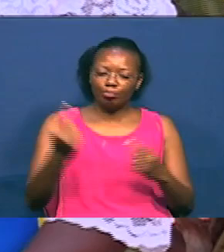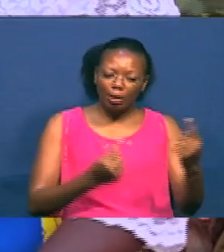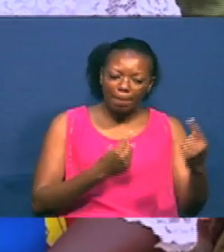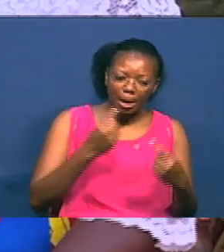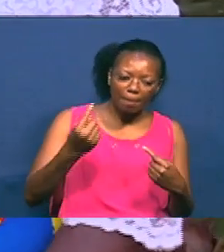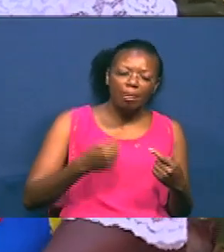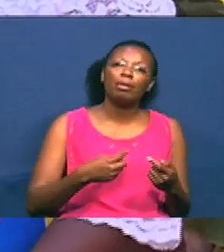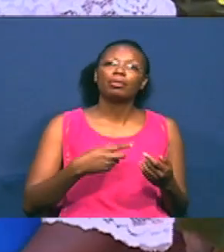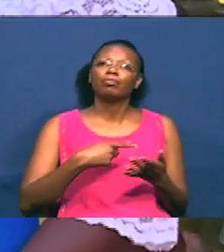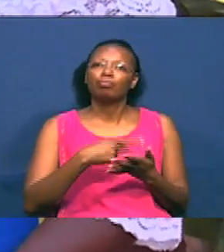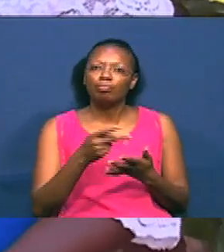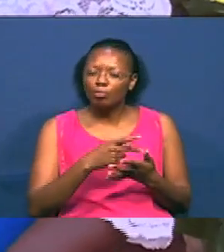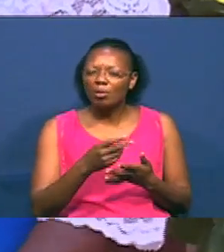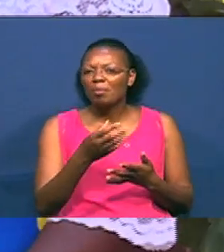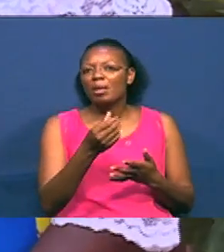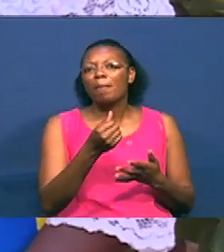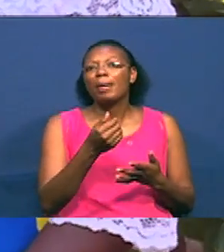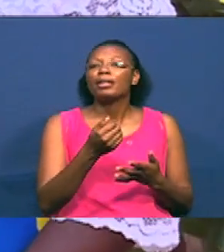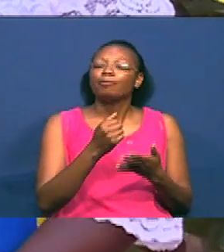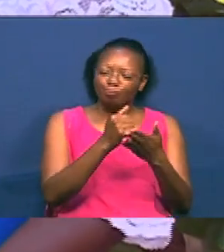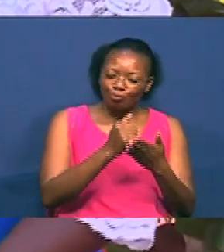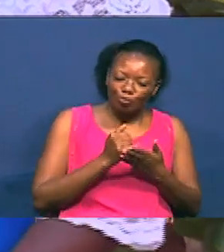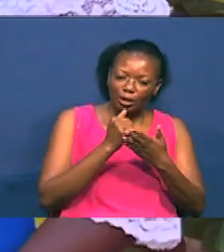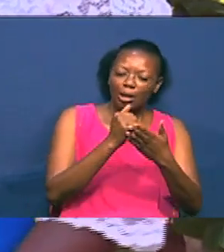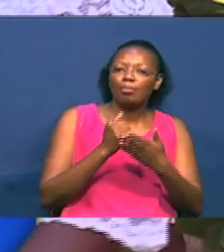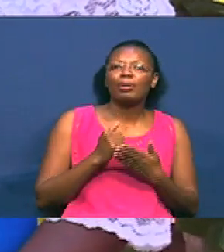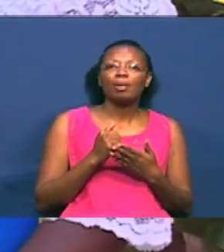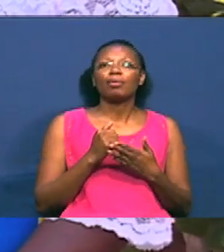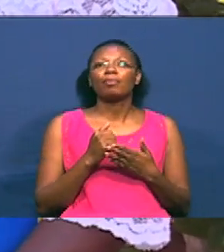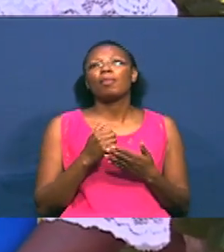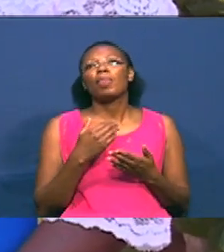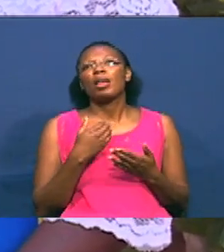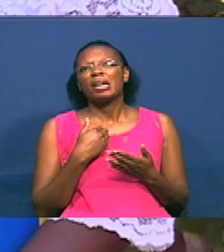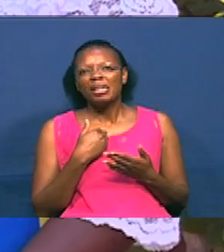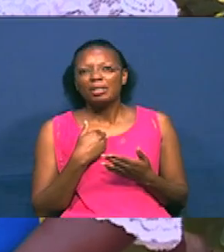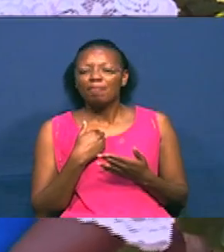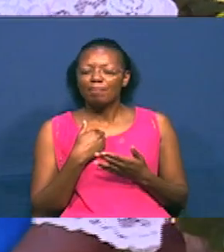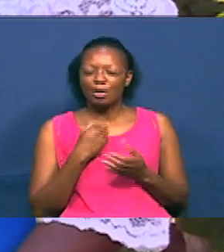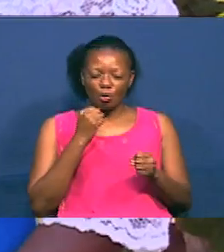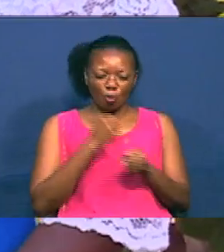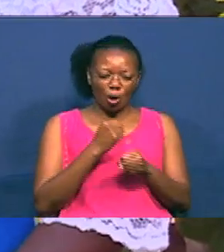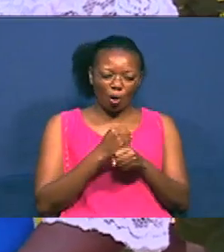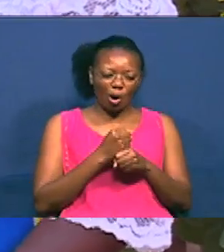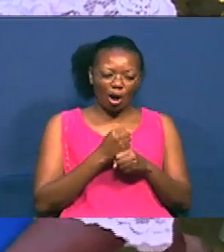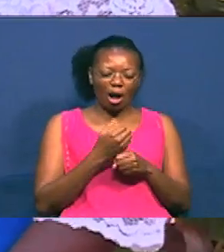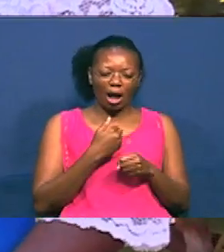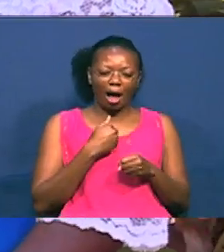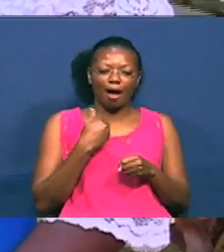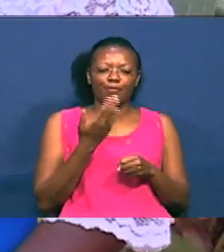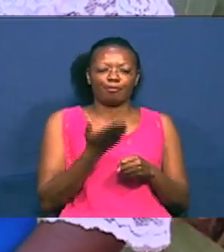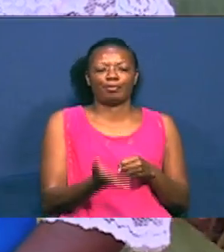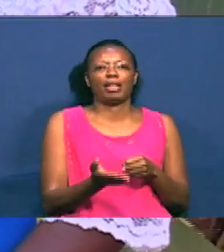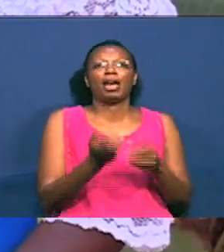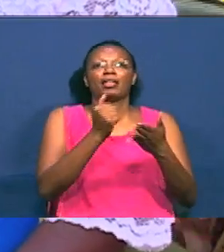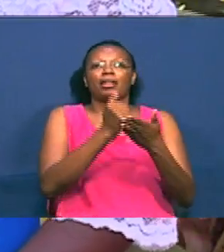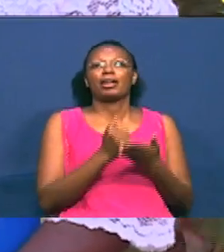hapa, wanaenda wanauza, ninapata hiyo pesa inanisaidia. Kwa hivyo kupata ajira kwa hiyo organic